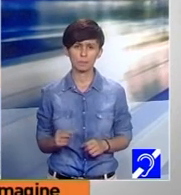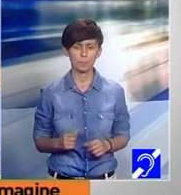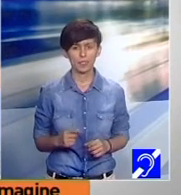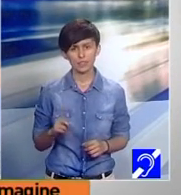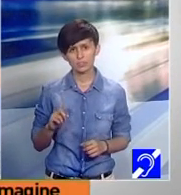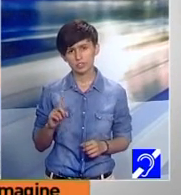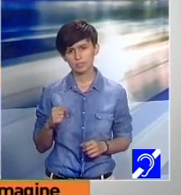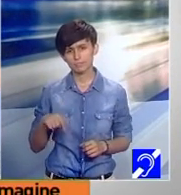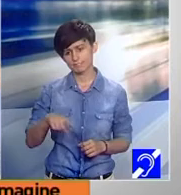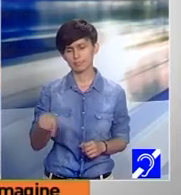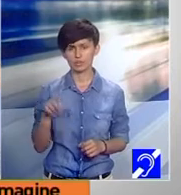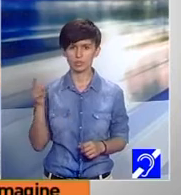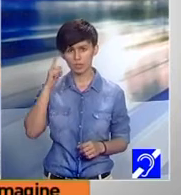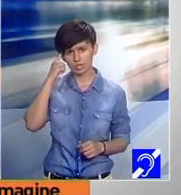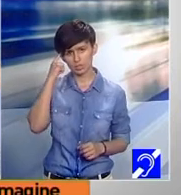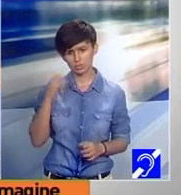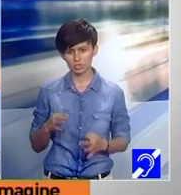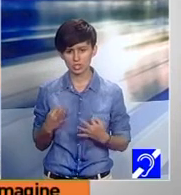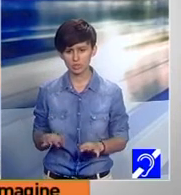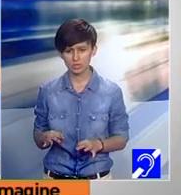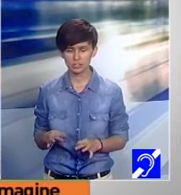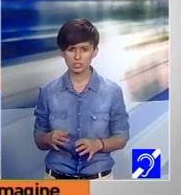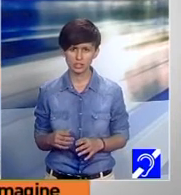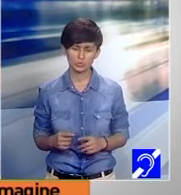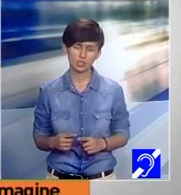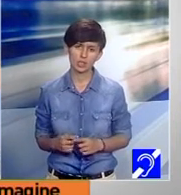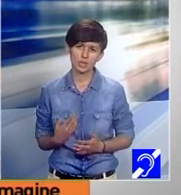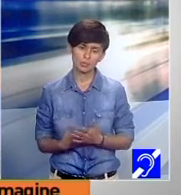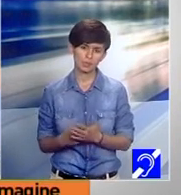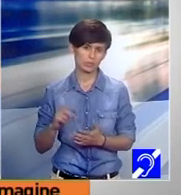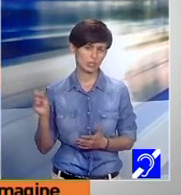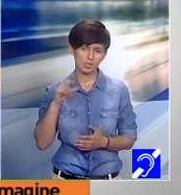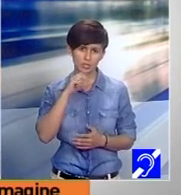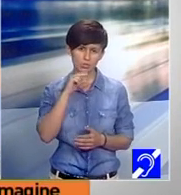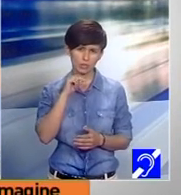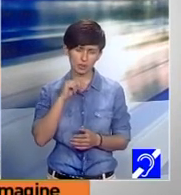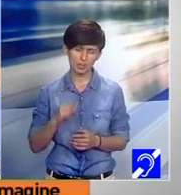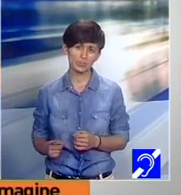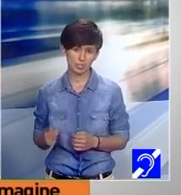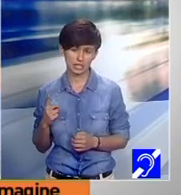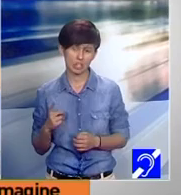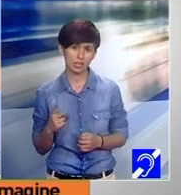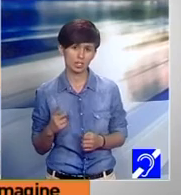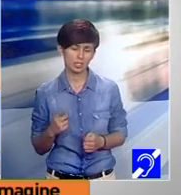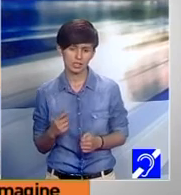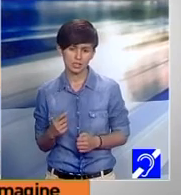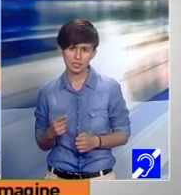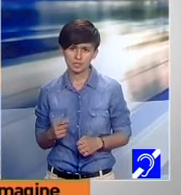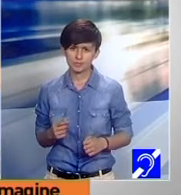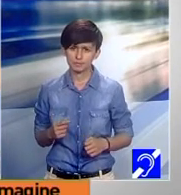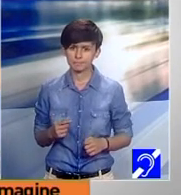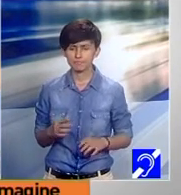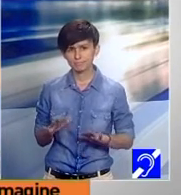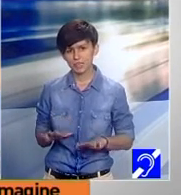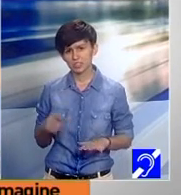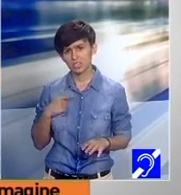dăm seama sigur și de încă nu vorbește, dar așa este ca și